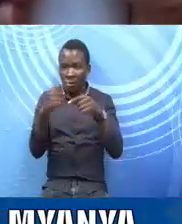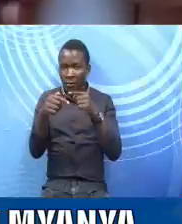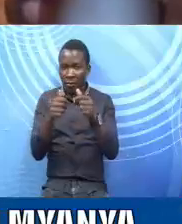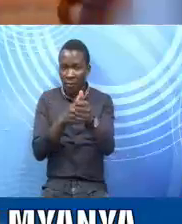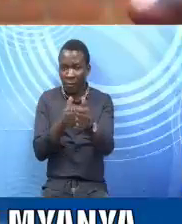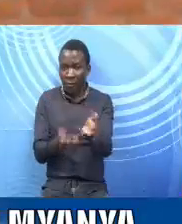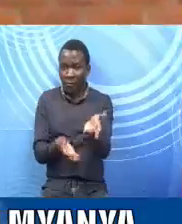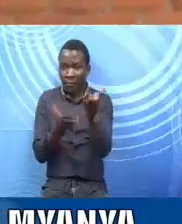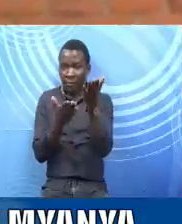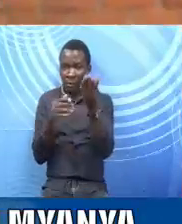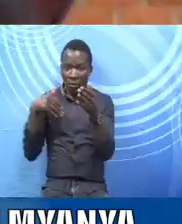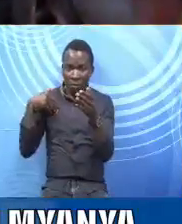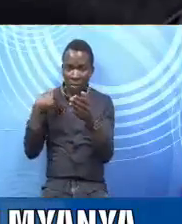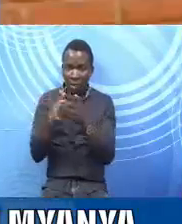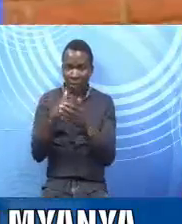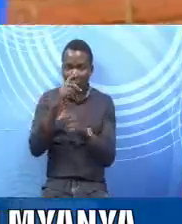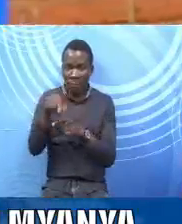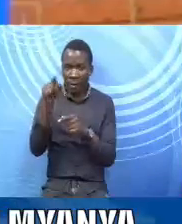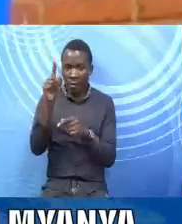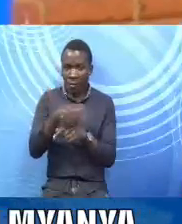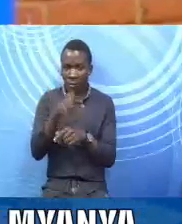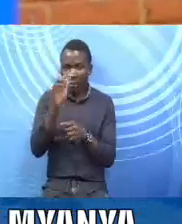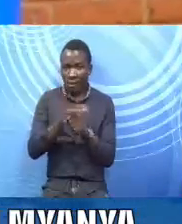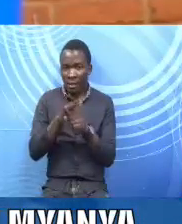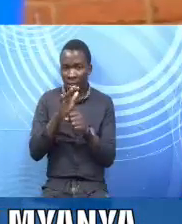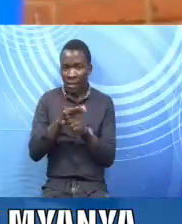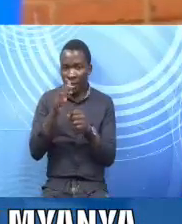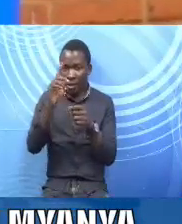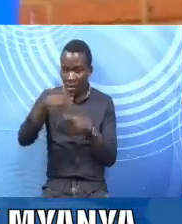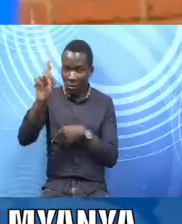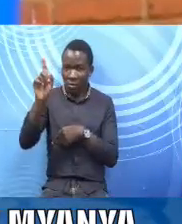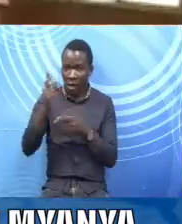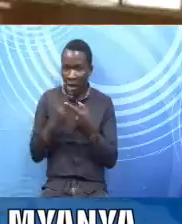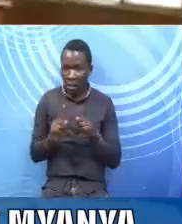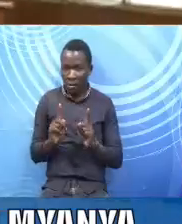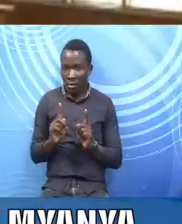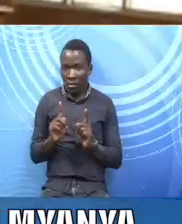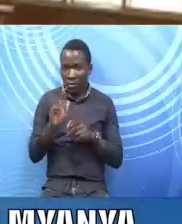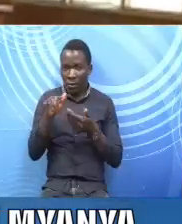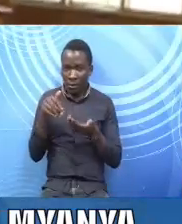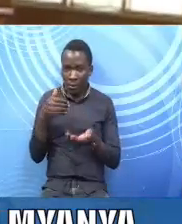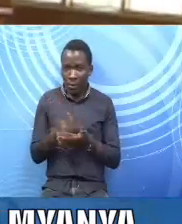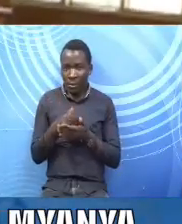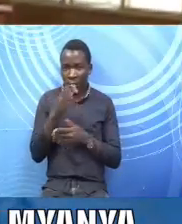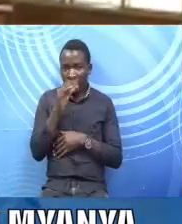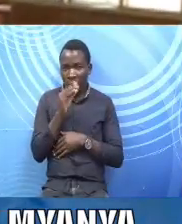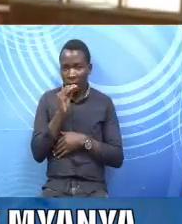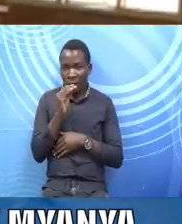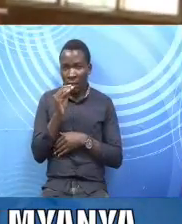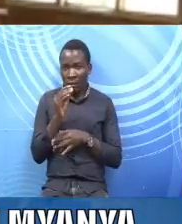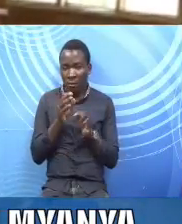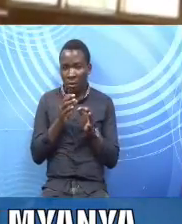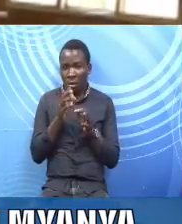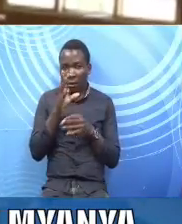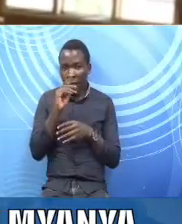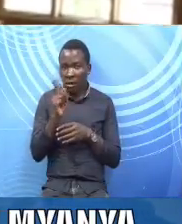kubikurikirana kugeza ubu amakosa menshi bavuga ko yakosowe. Ariko ibyo byose bavuga ni ukuvuga ngo